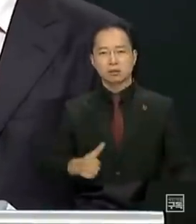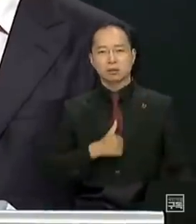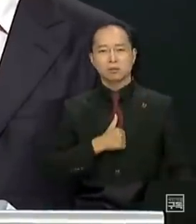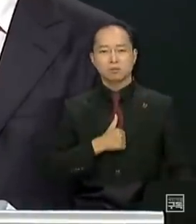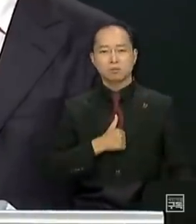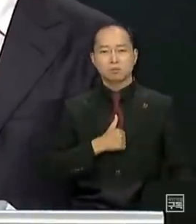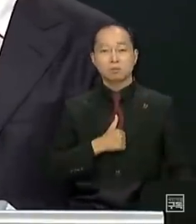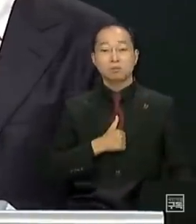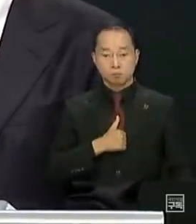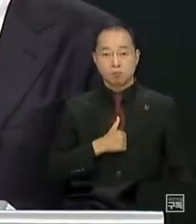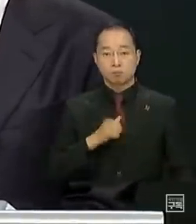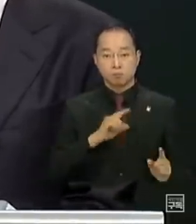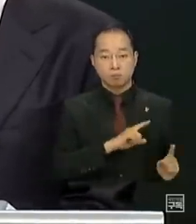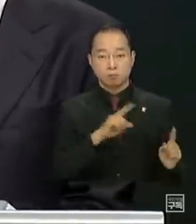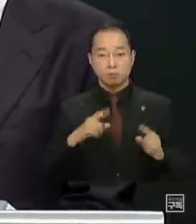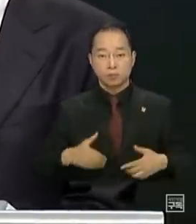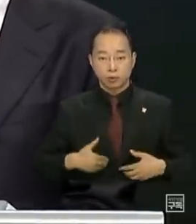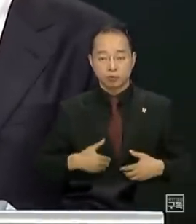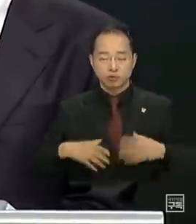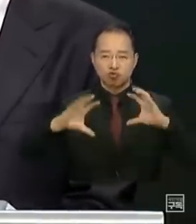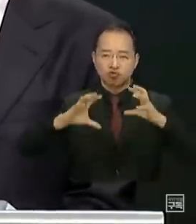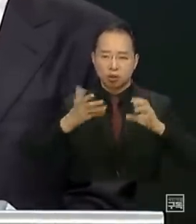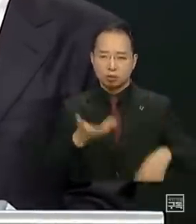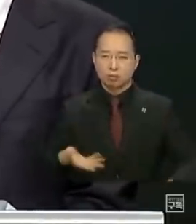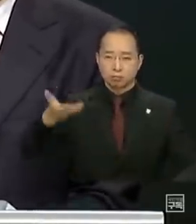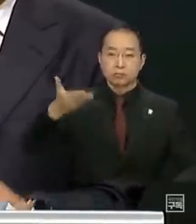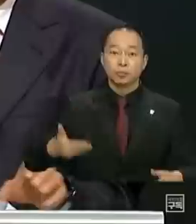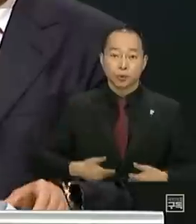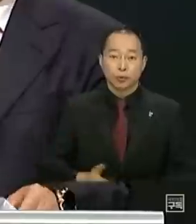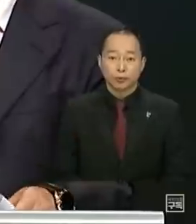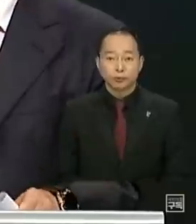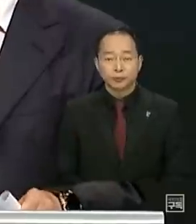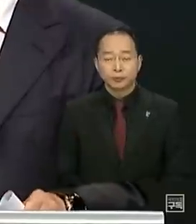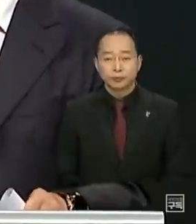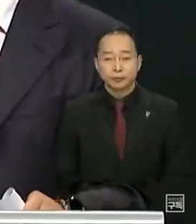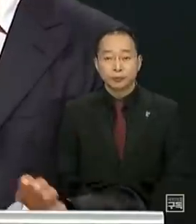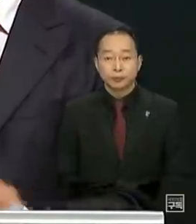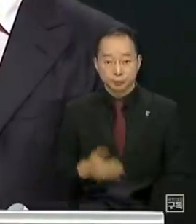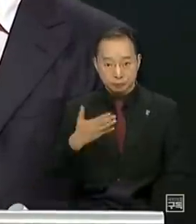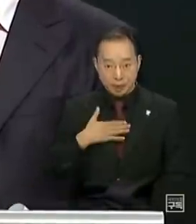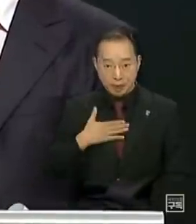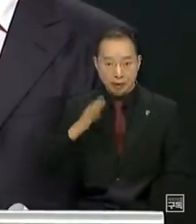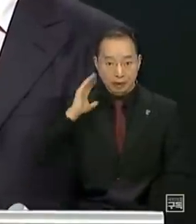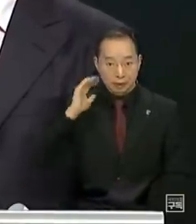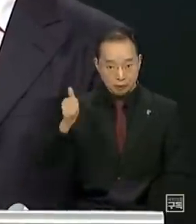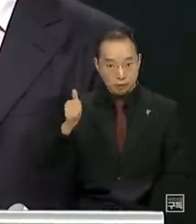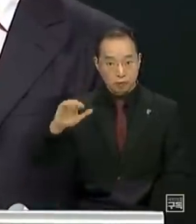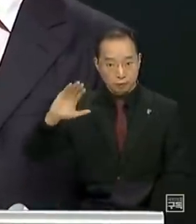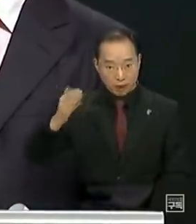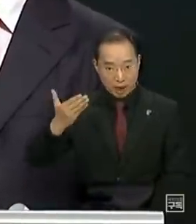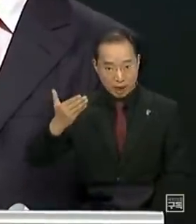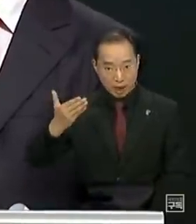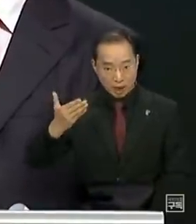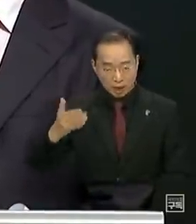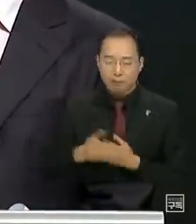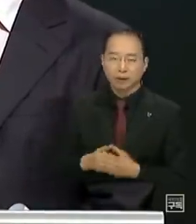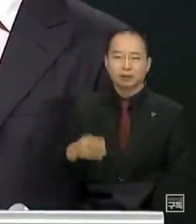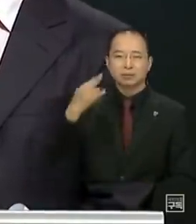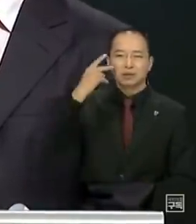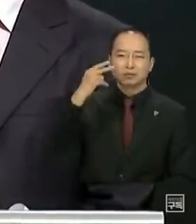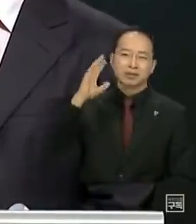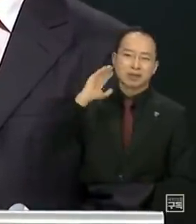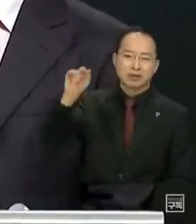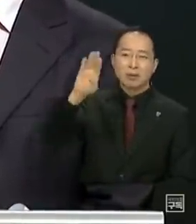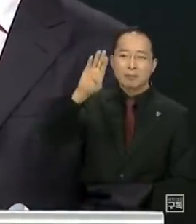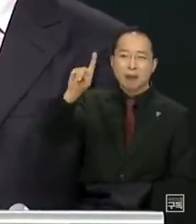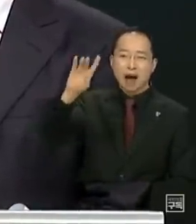살려야 되고 국격을 살려야 할 때입니다. 그래서 저는 대통령이 되면 바이든 대통령한테